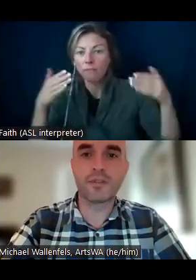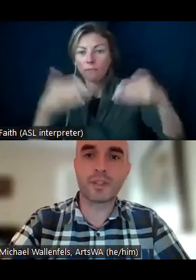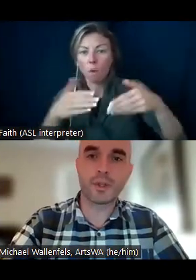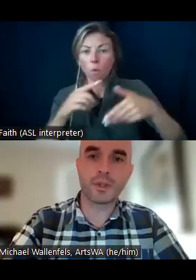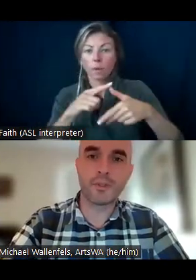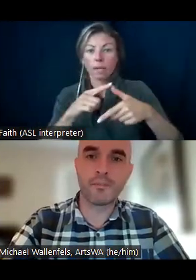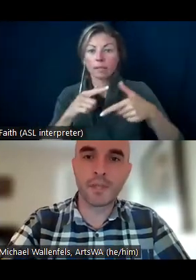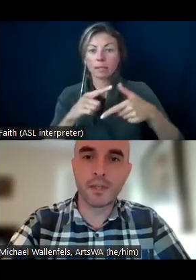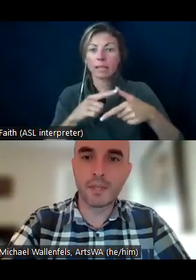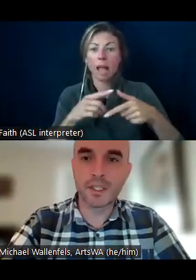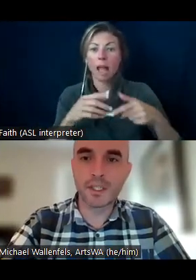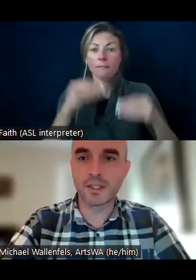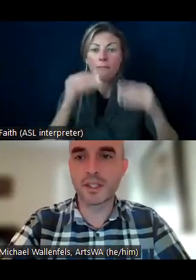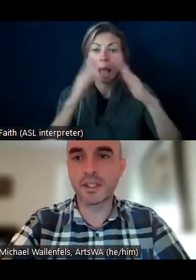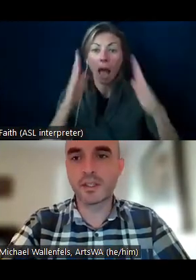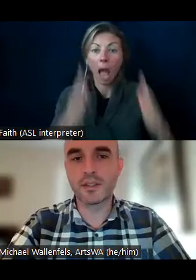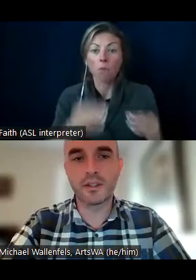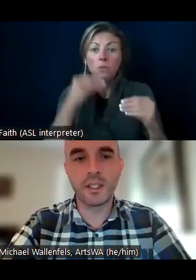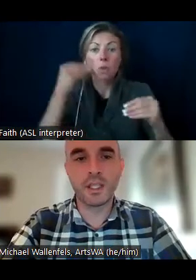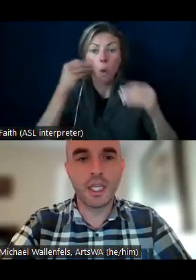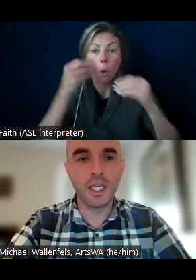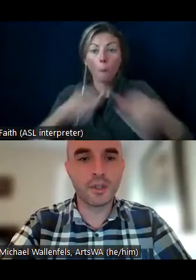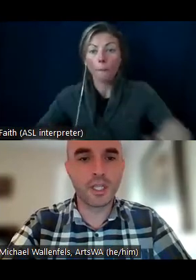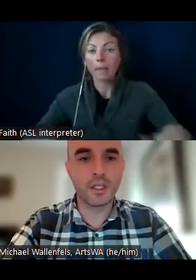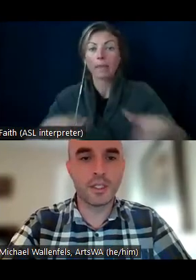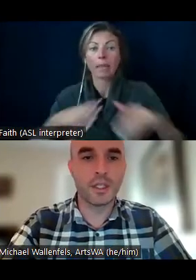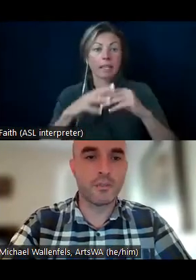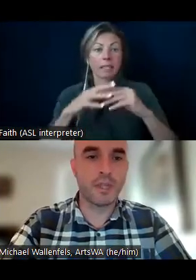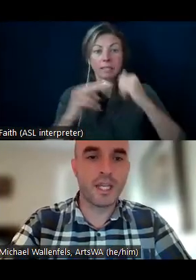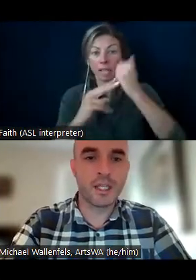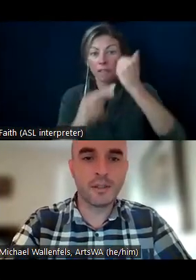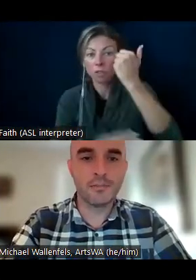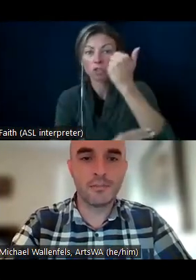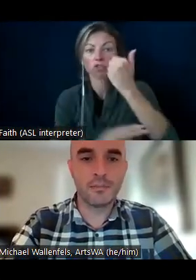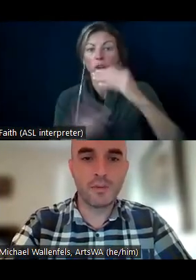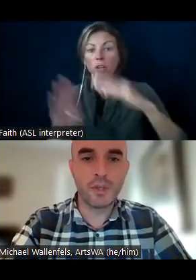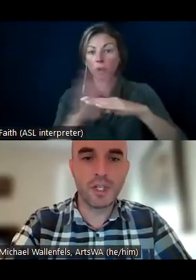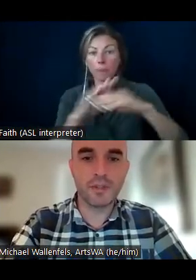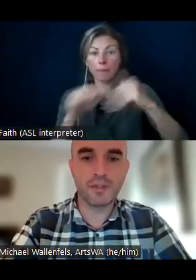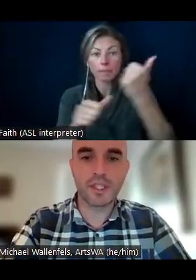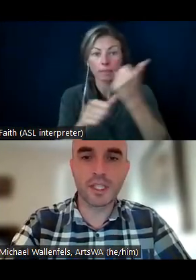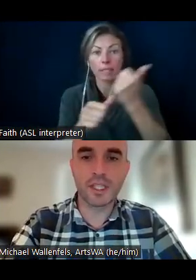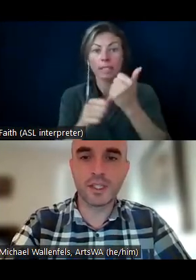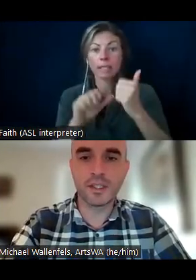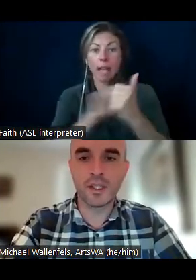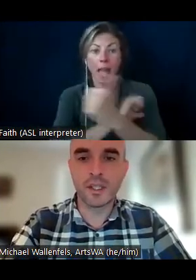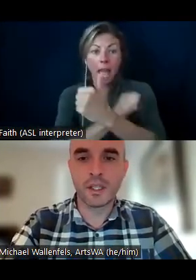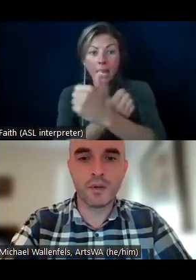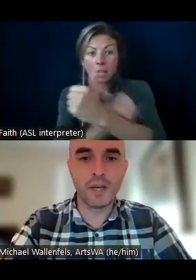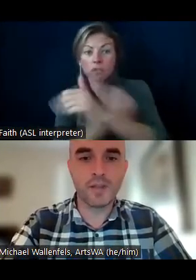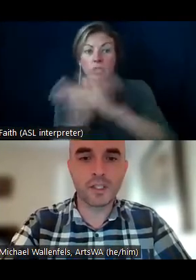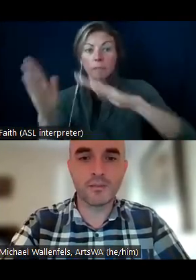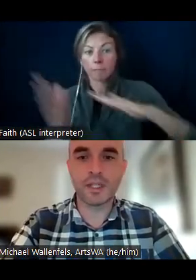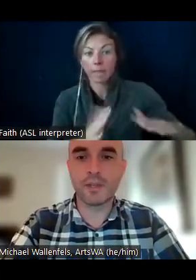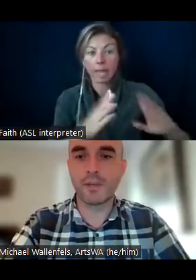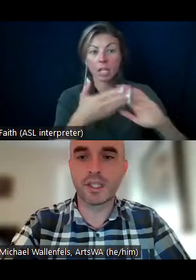그런 활동을 하고 있습니다. 그 하는 활동 중에 주택 프로그램, 인프라